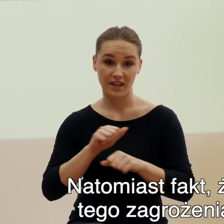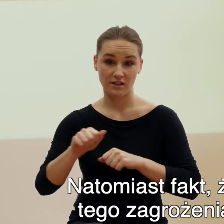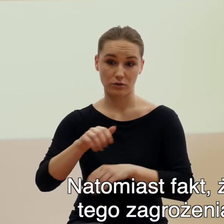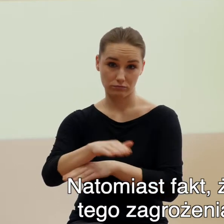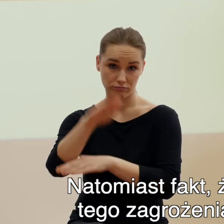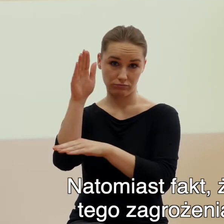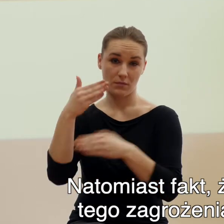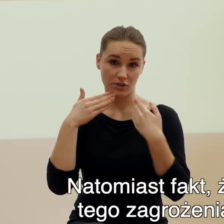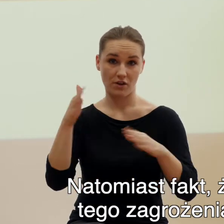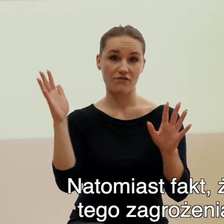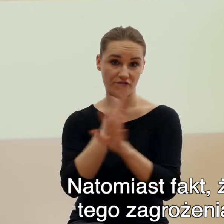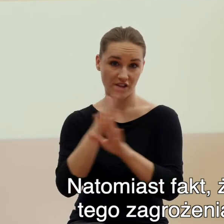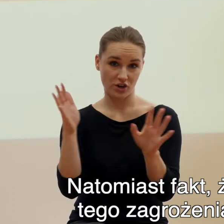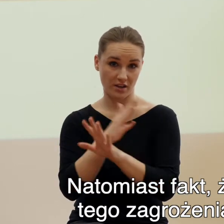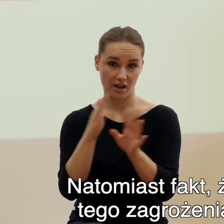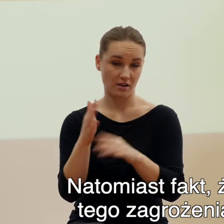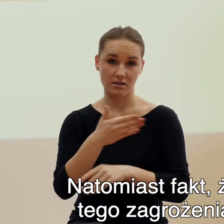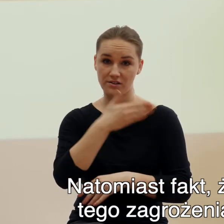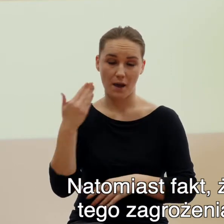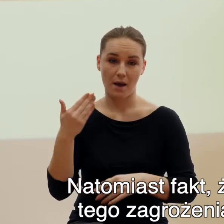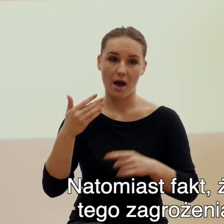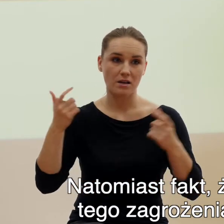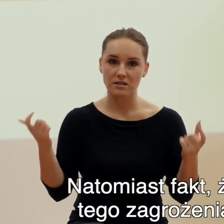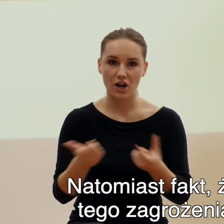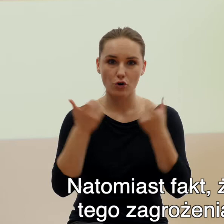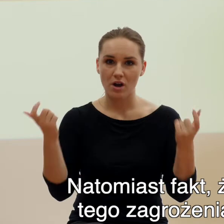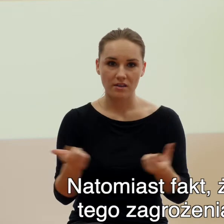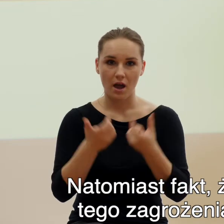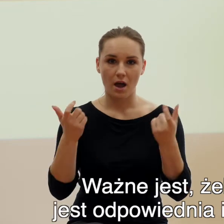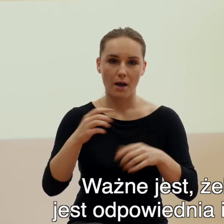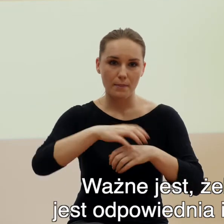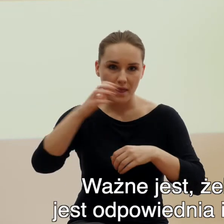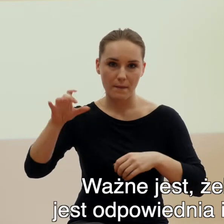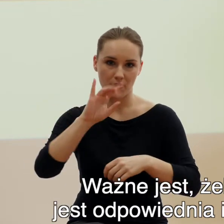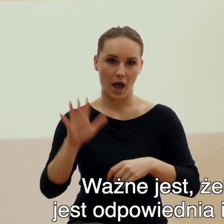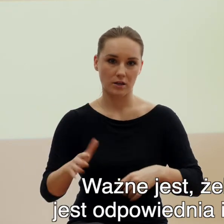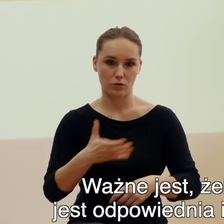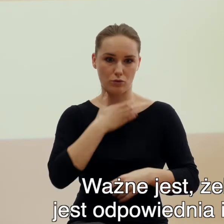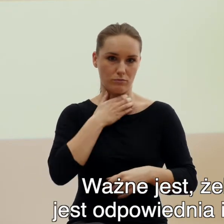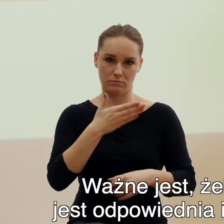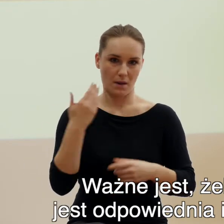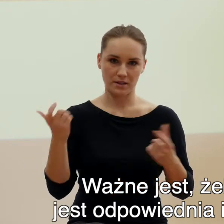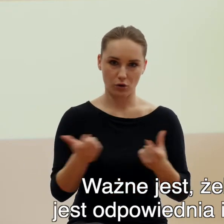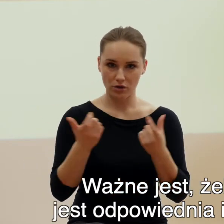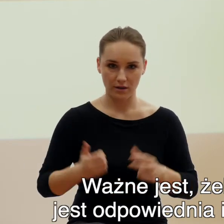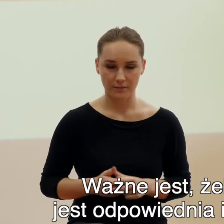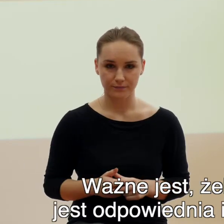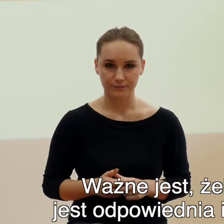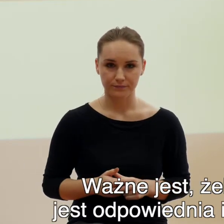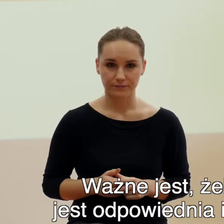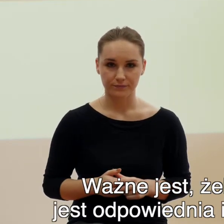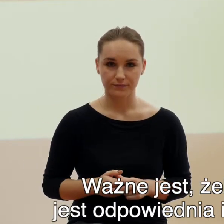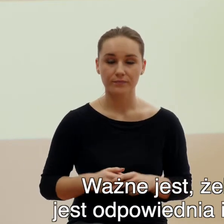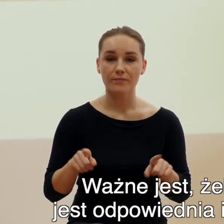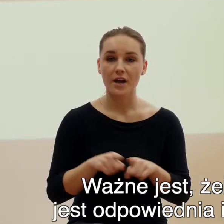zagrożenia wynikającego z dymu i gazów pożarowych. Ważne jest, żeby zwracać uwagę na to, czy w klatce tak